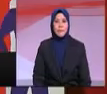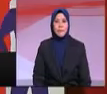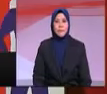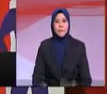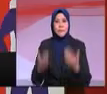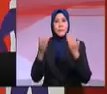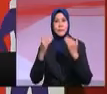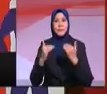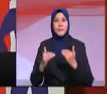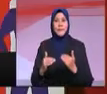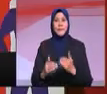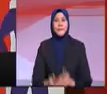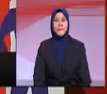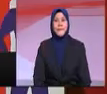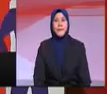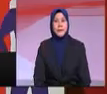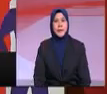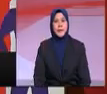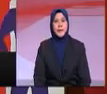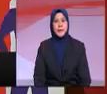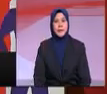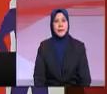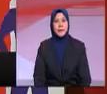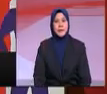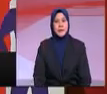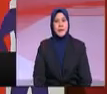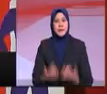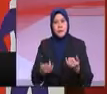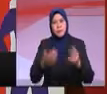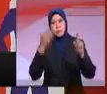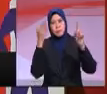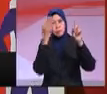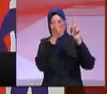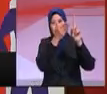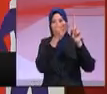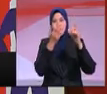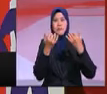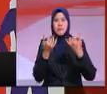Next. Dan kalau kita lihat sekarang ni, inilah targeted